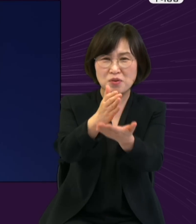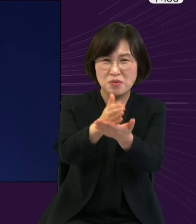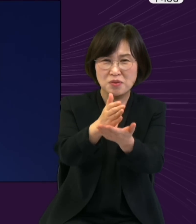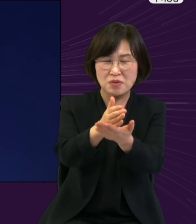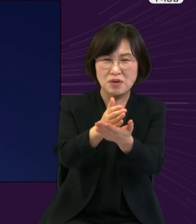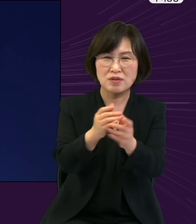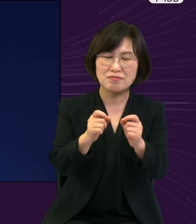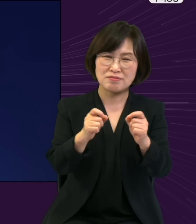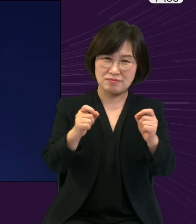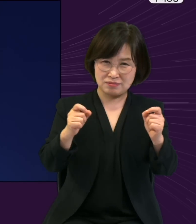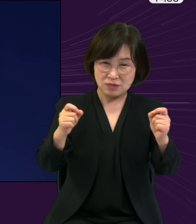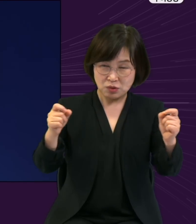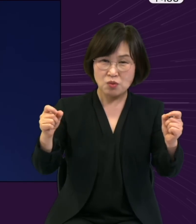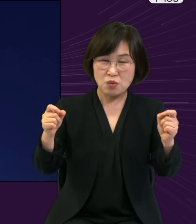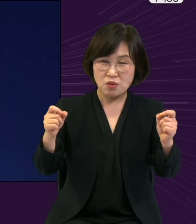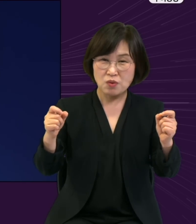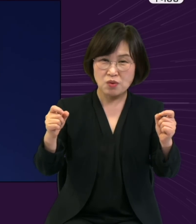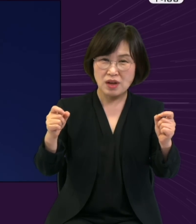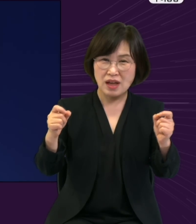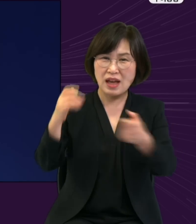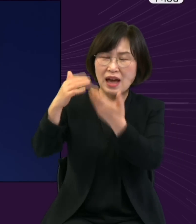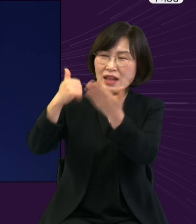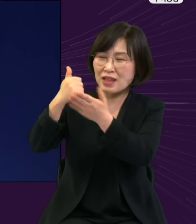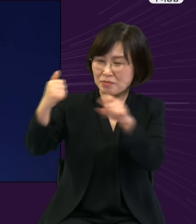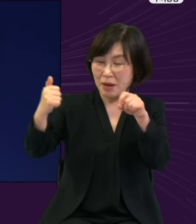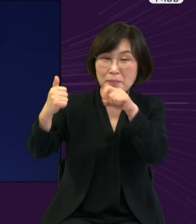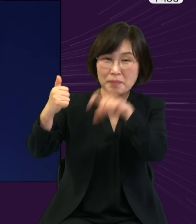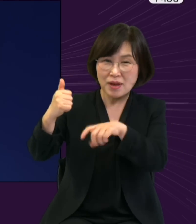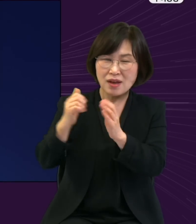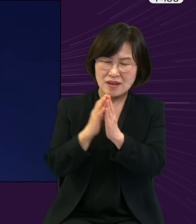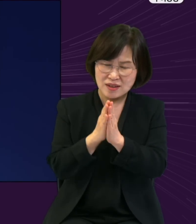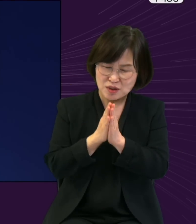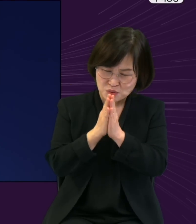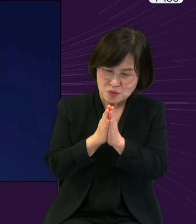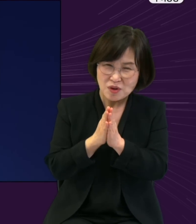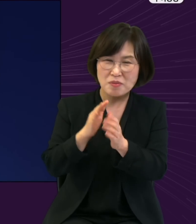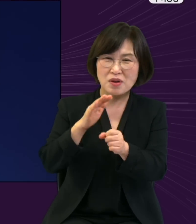더 오랜 시간 동안 좀 하나님의 사랑을 깊이 경험하면서